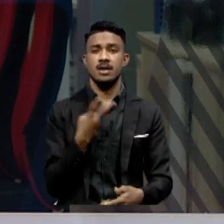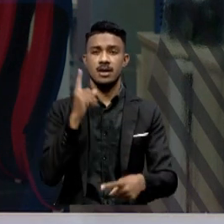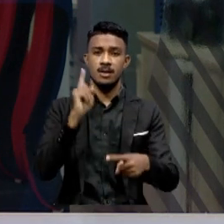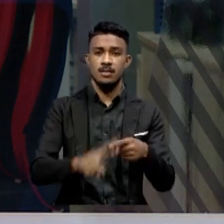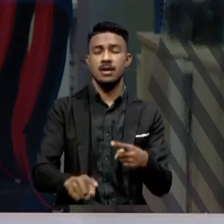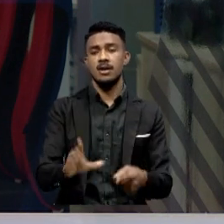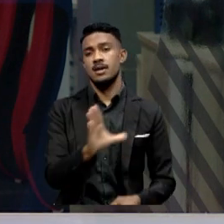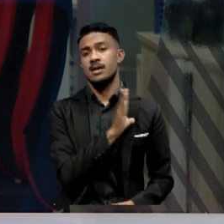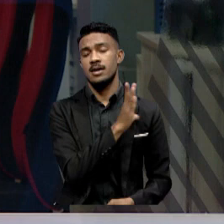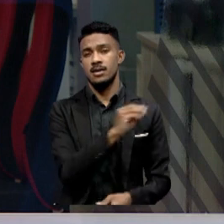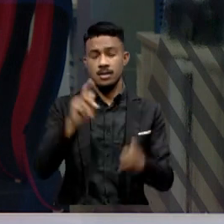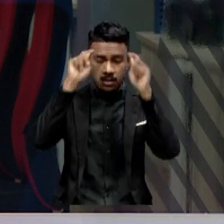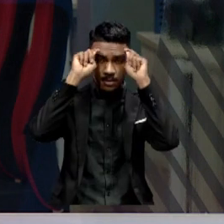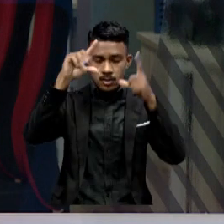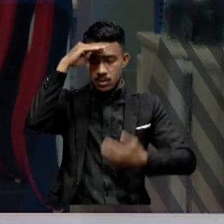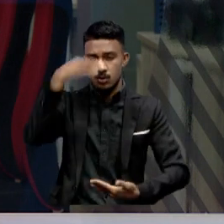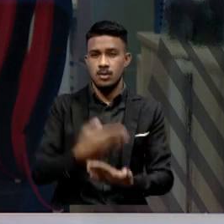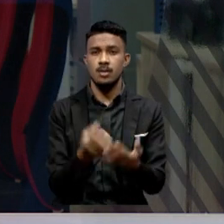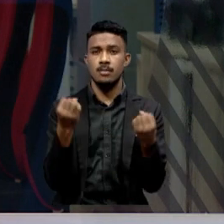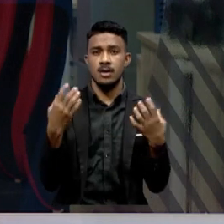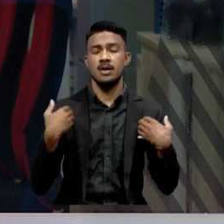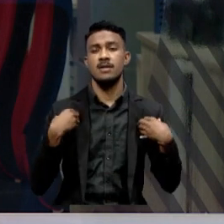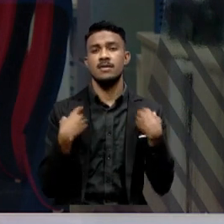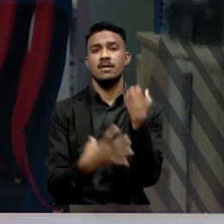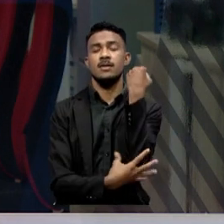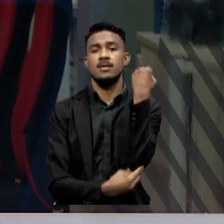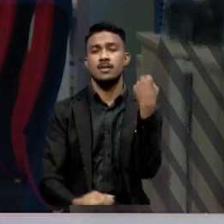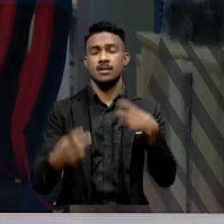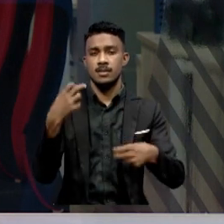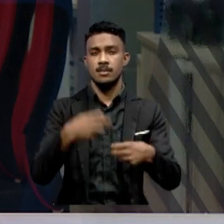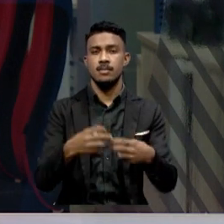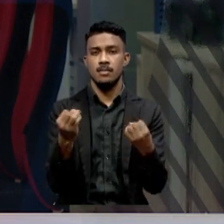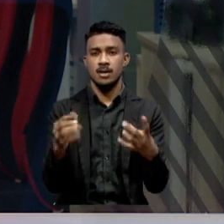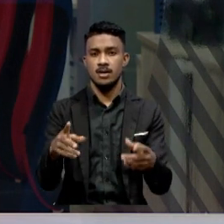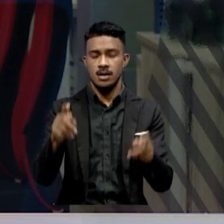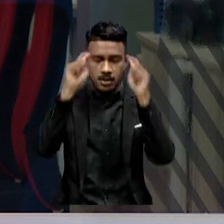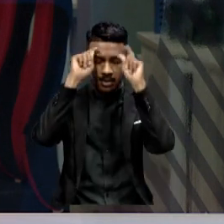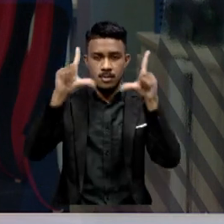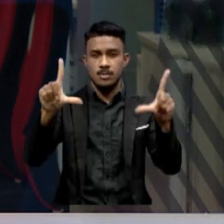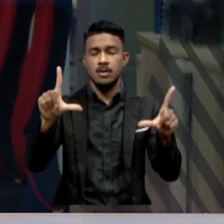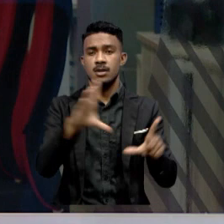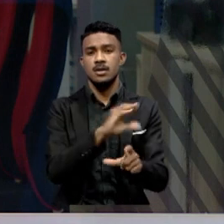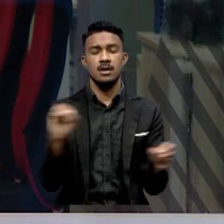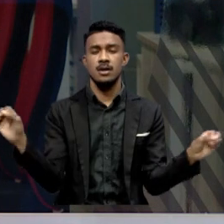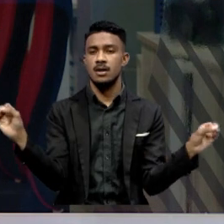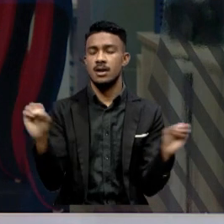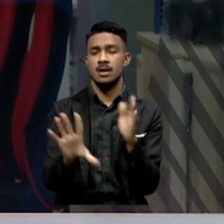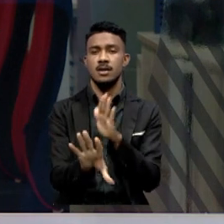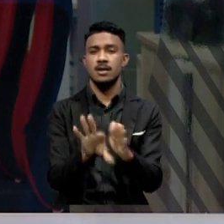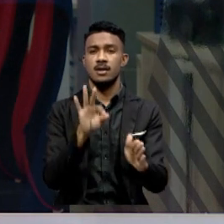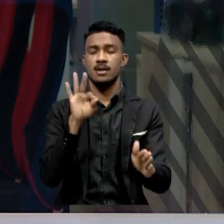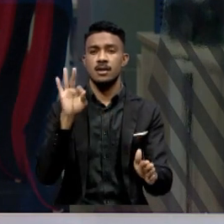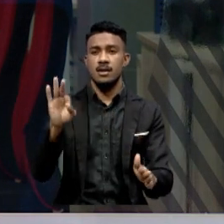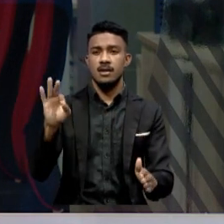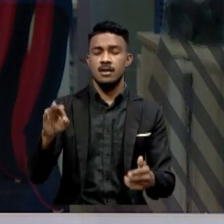bamak Timoruan barak se moris ia miseria nilaran. Turo los povu Timor Leste la merese moriskiek iha